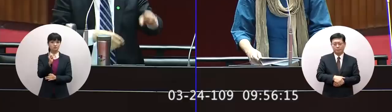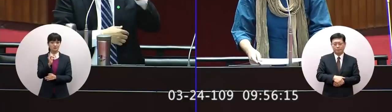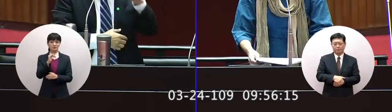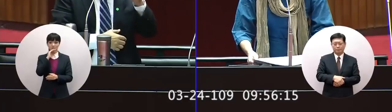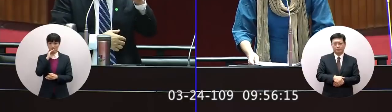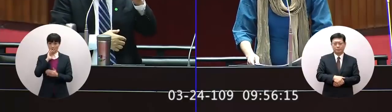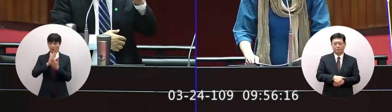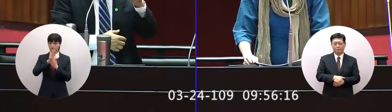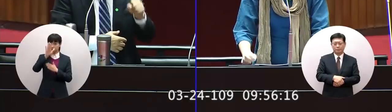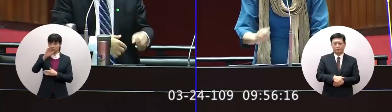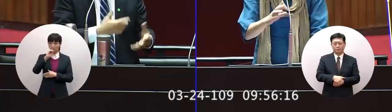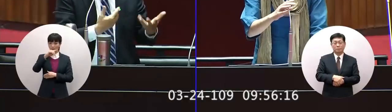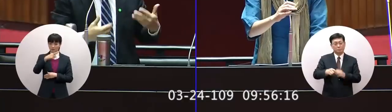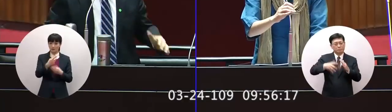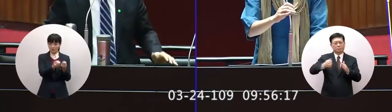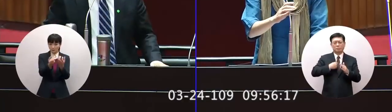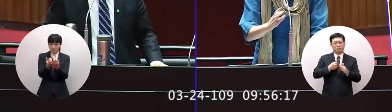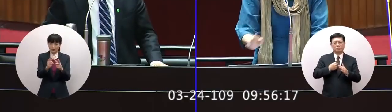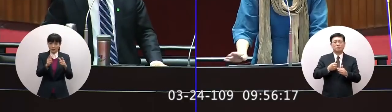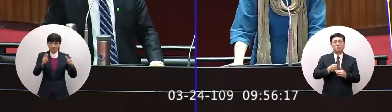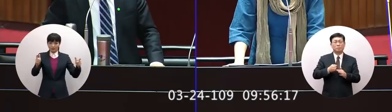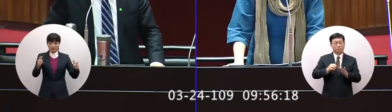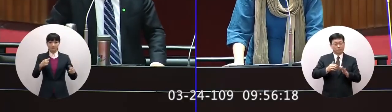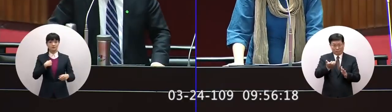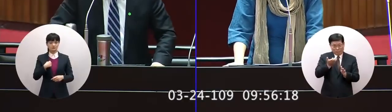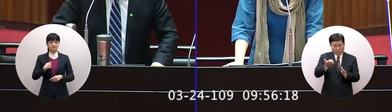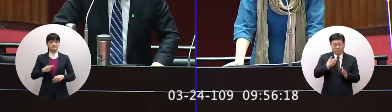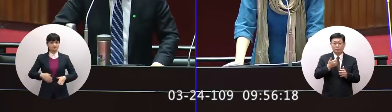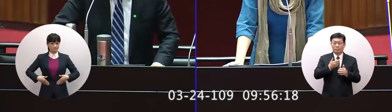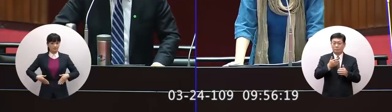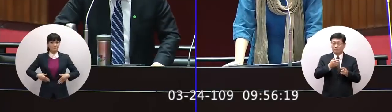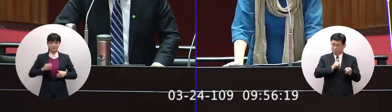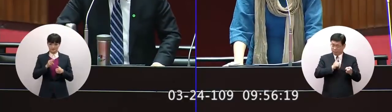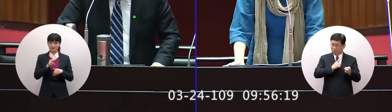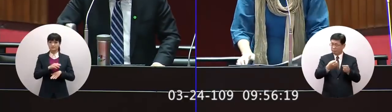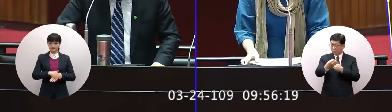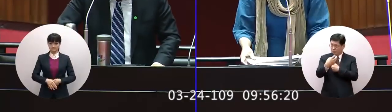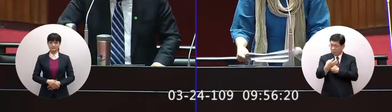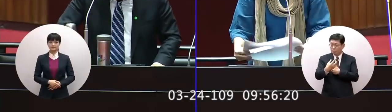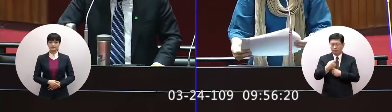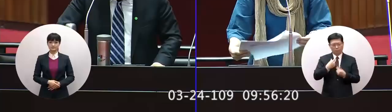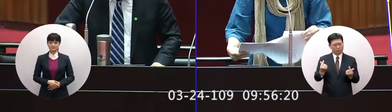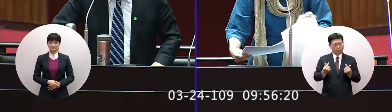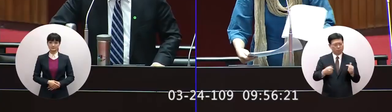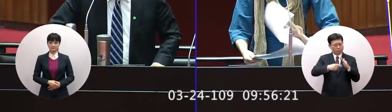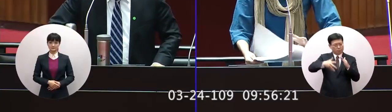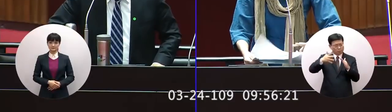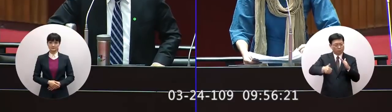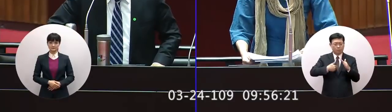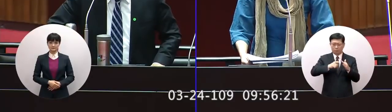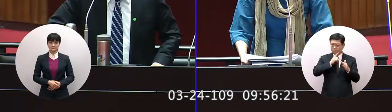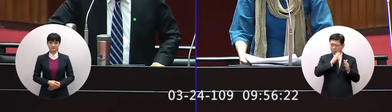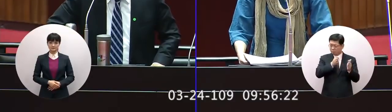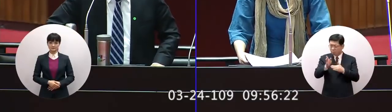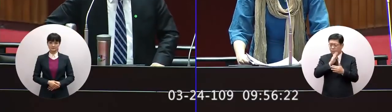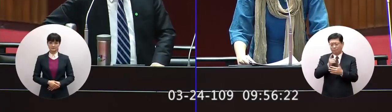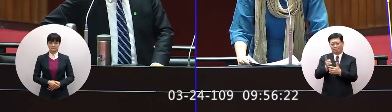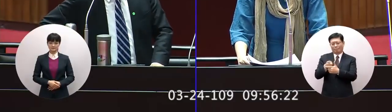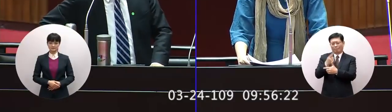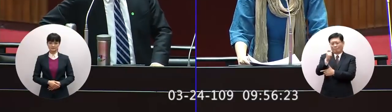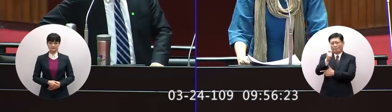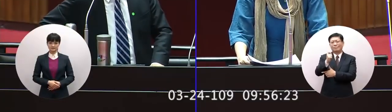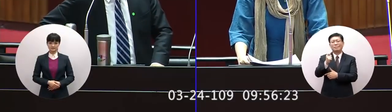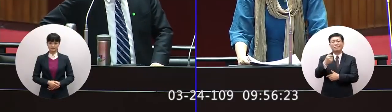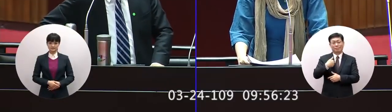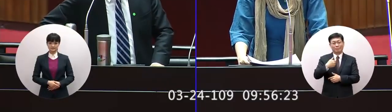化，有需要的时候， 院长我知道， 总统 所以刚刚就院长的谈话了，似乎院长您是选择了 A 了，就是